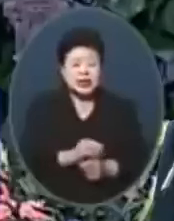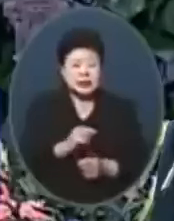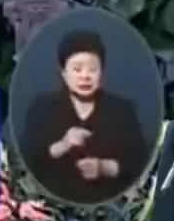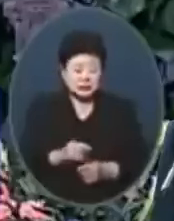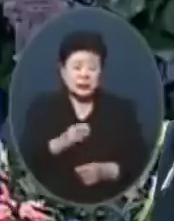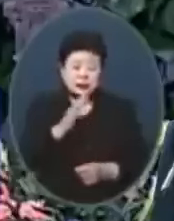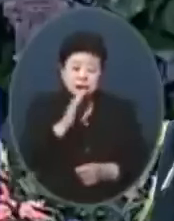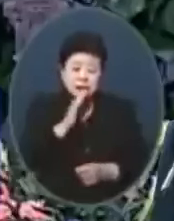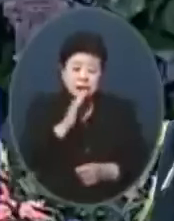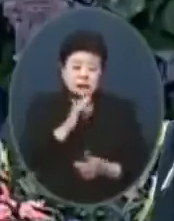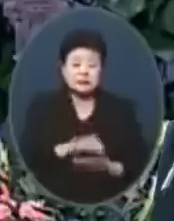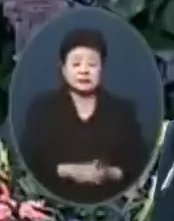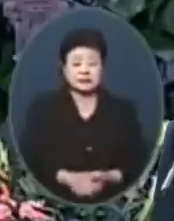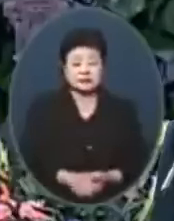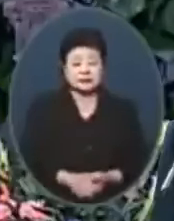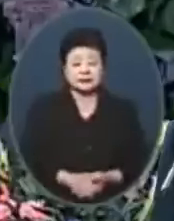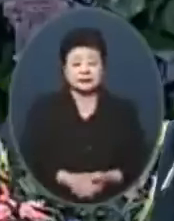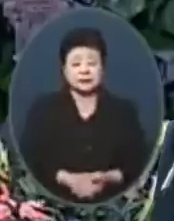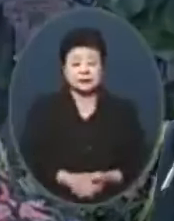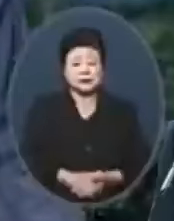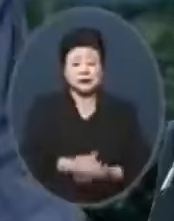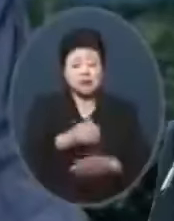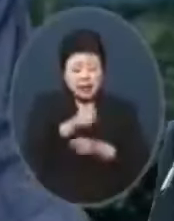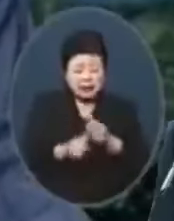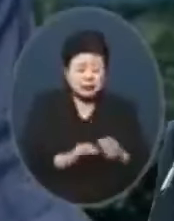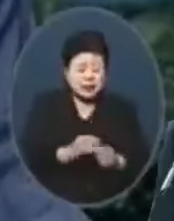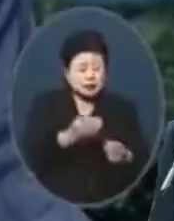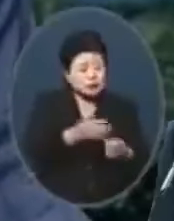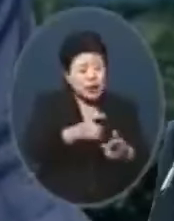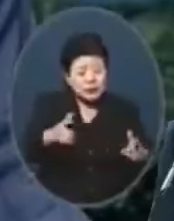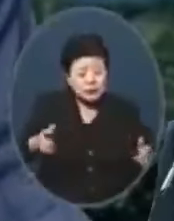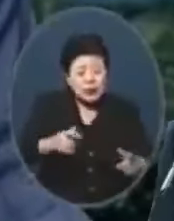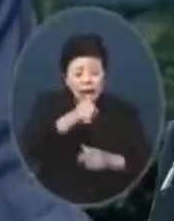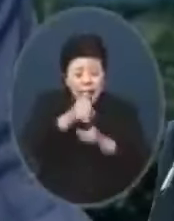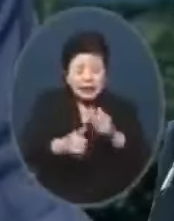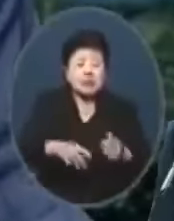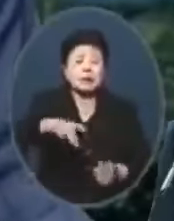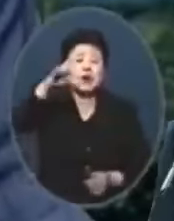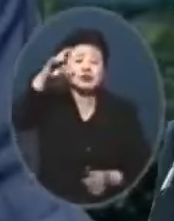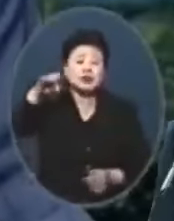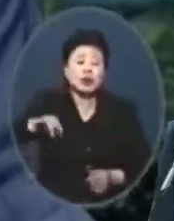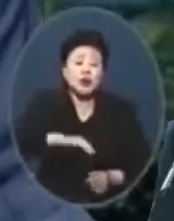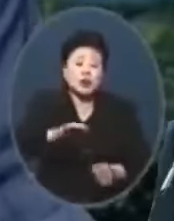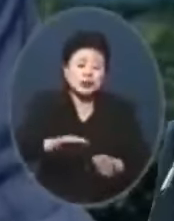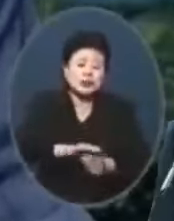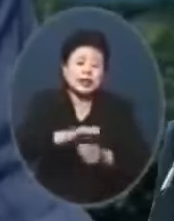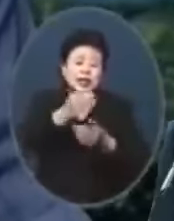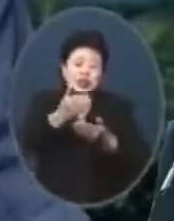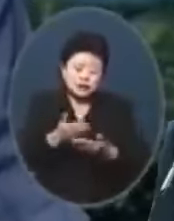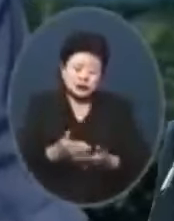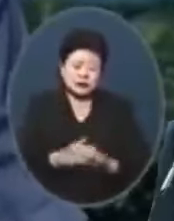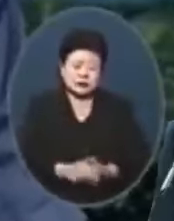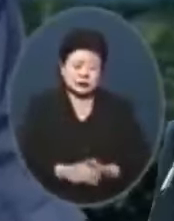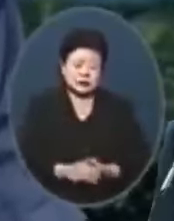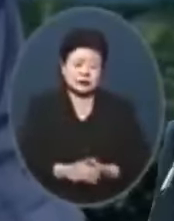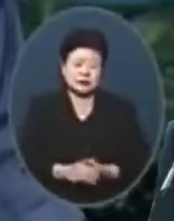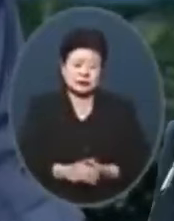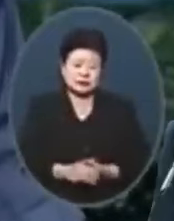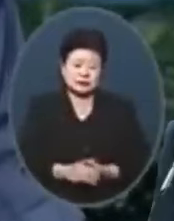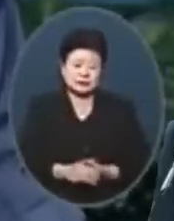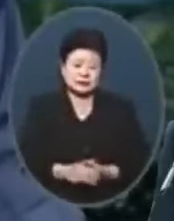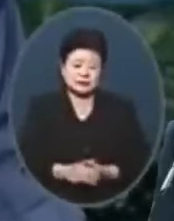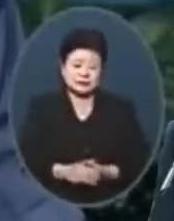마땅하다. 우리가 하나님을 사랑한 것이 아니라 하나님이 먼저 우리를 사랑하셨고 사랑하고 있는